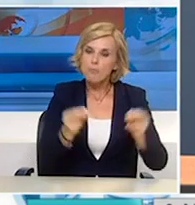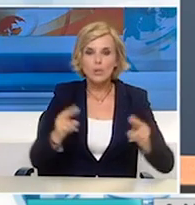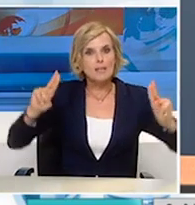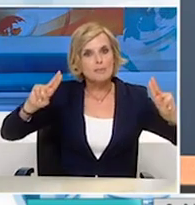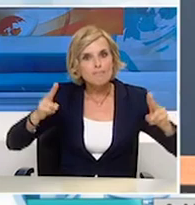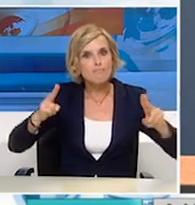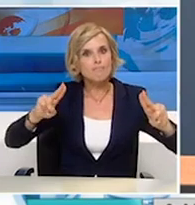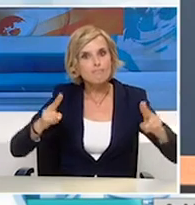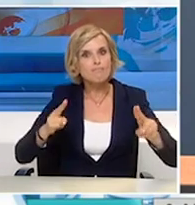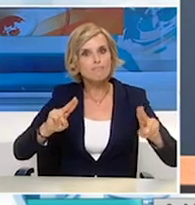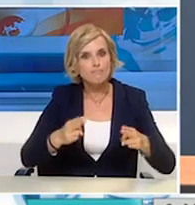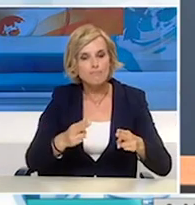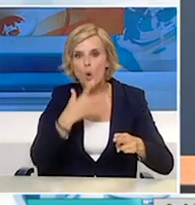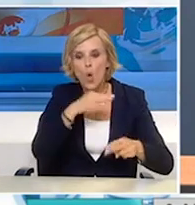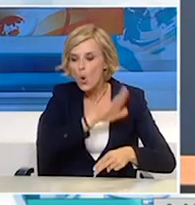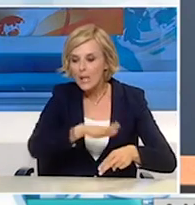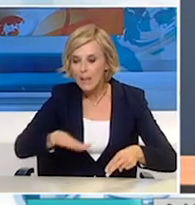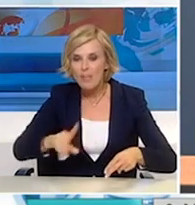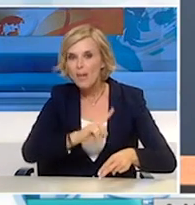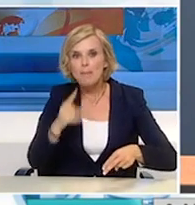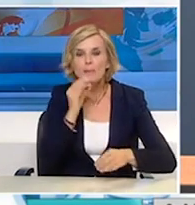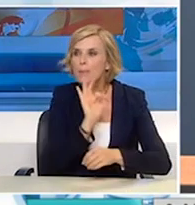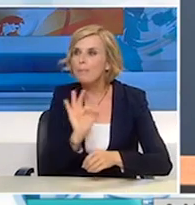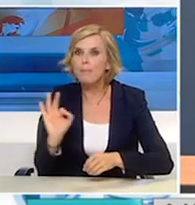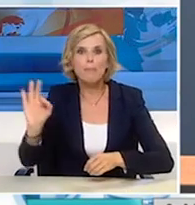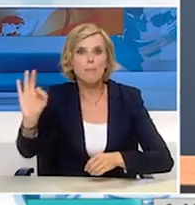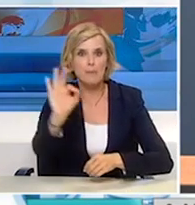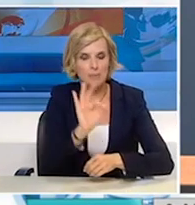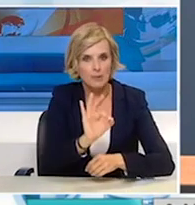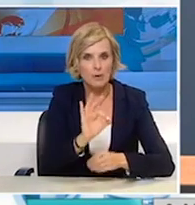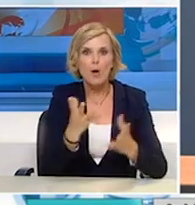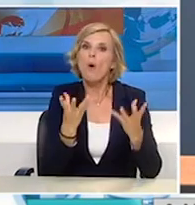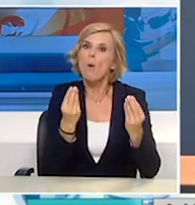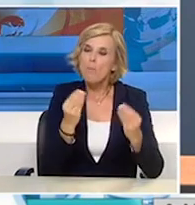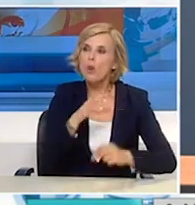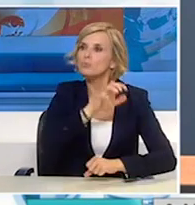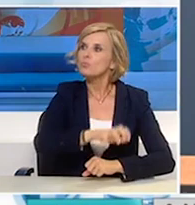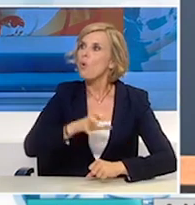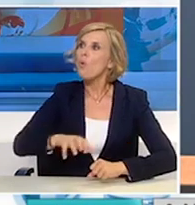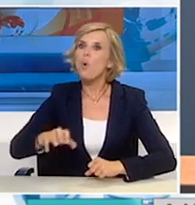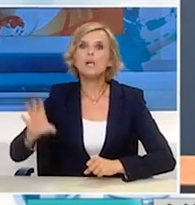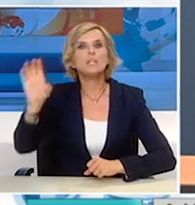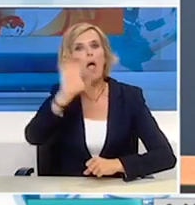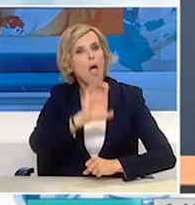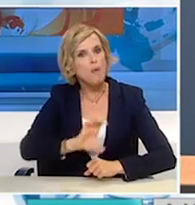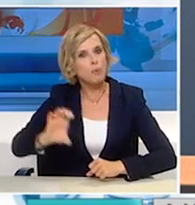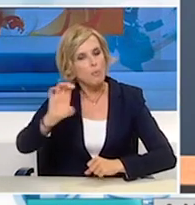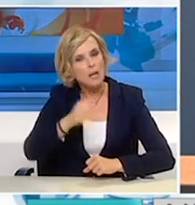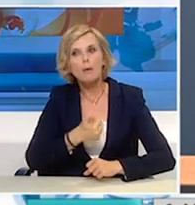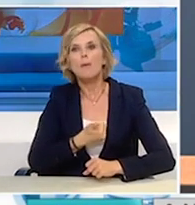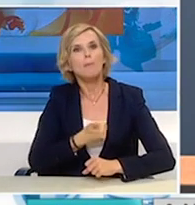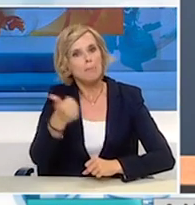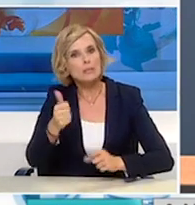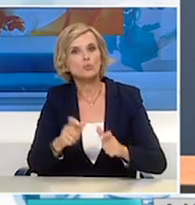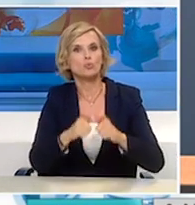μεταξύ παιδιών, των οικογενειών τους και των δασκάλων τους. Πολλές χώρες της Ευρωπαϊκής Ένωσης έχουν ξεκινήσει την επιστροφή των παιδιών με